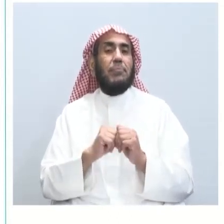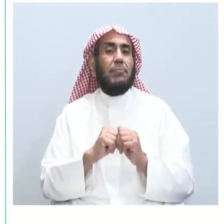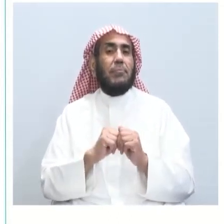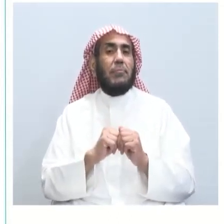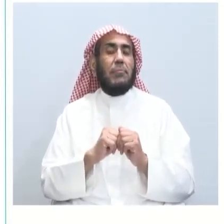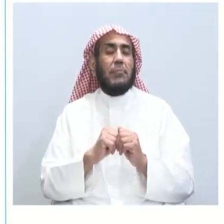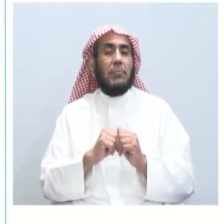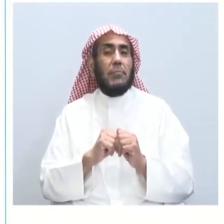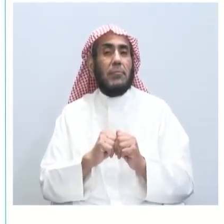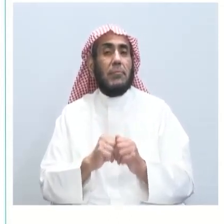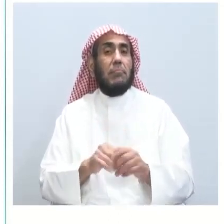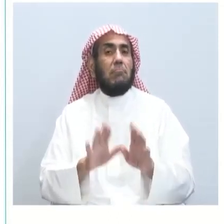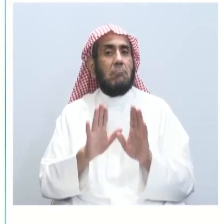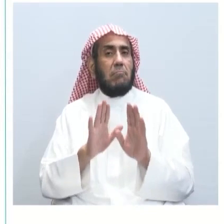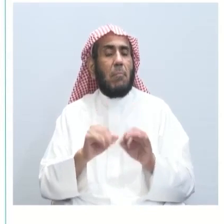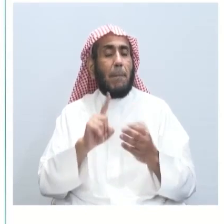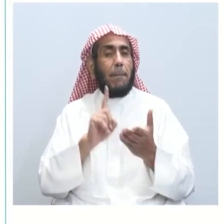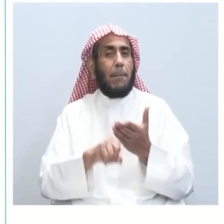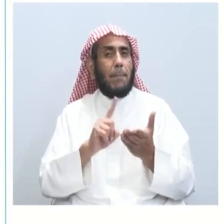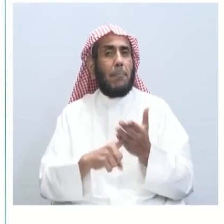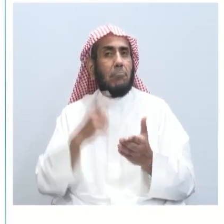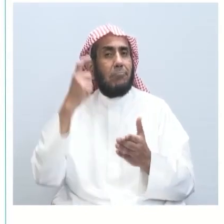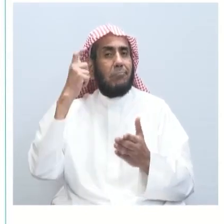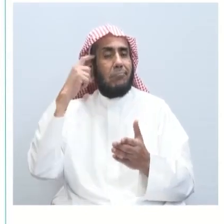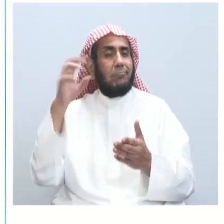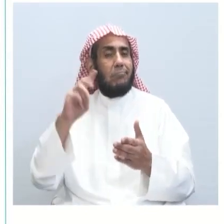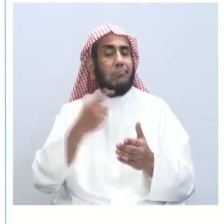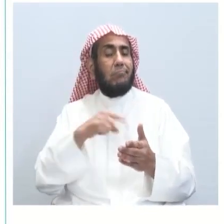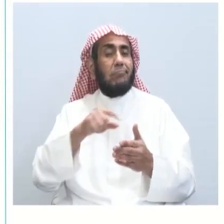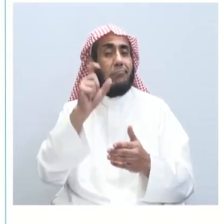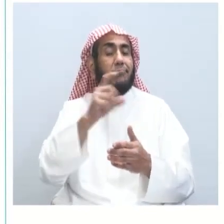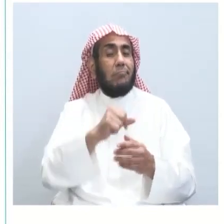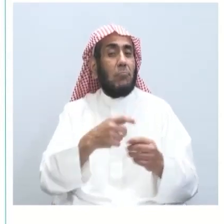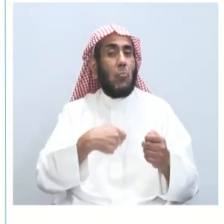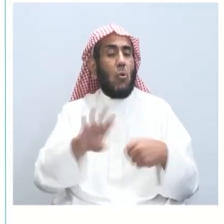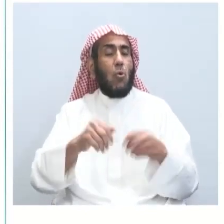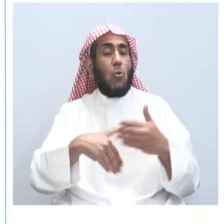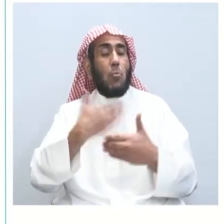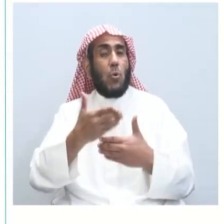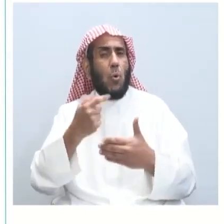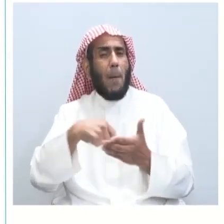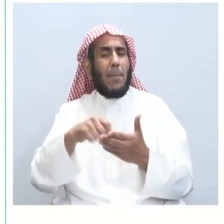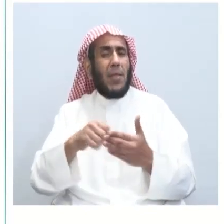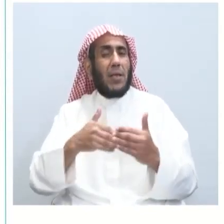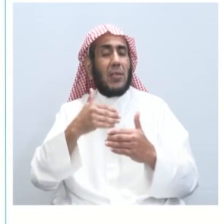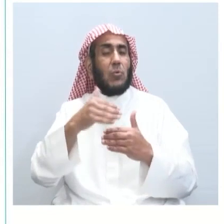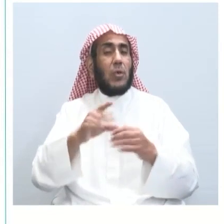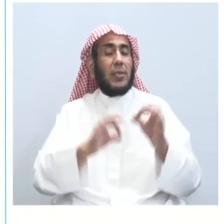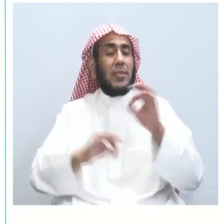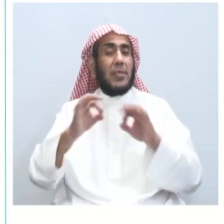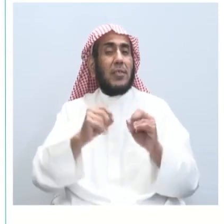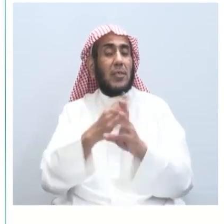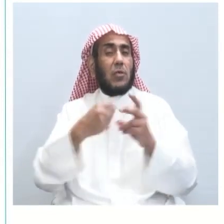الشريحه بمجرد ان تدرك الشركه حاجات هذه الفئه من العملاء يمكنها بعد ذلك تطوير استراتيجيه